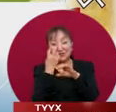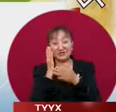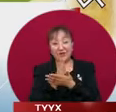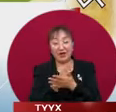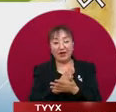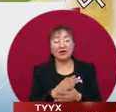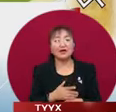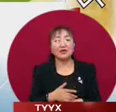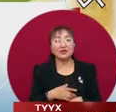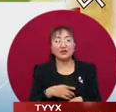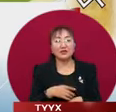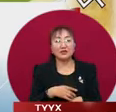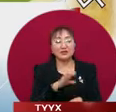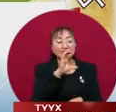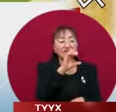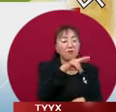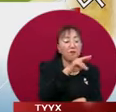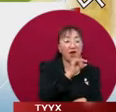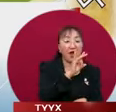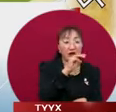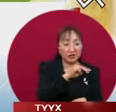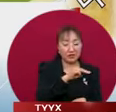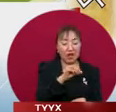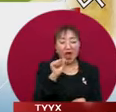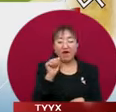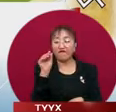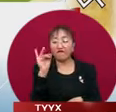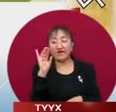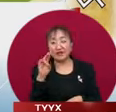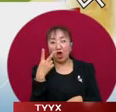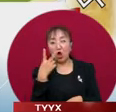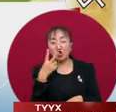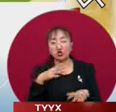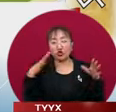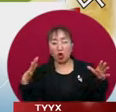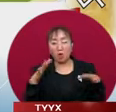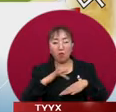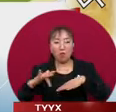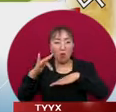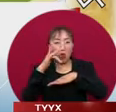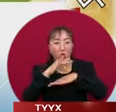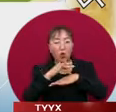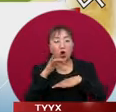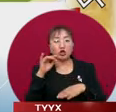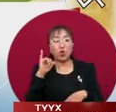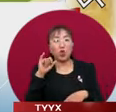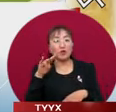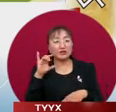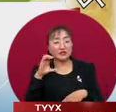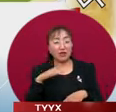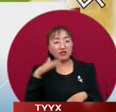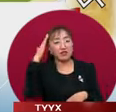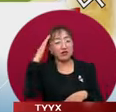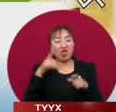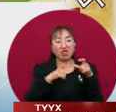Эртний Грек улсад нь Спарт болон Афин гэсэн хоёр том улс байсан байна. Энэ хоёр улс нь цэрэг болон эдийн засгийн хувьд